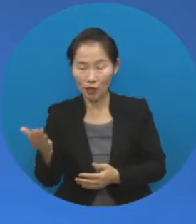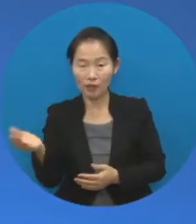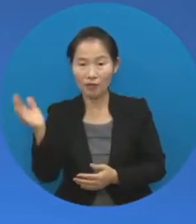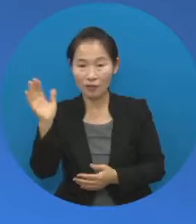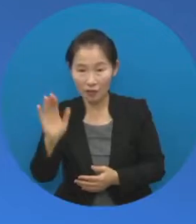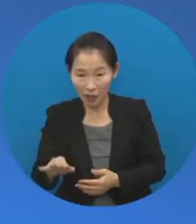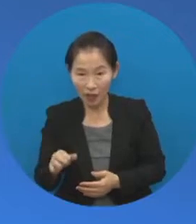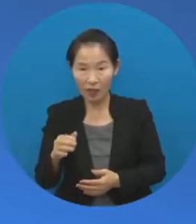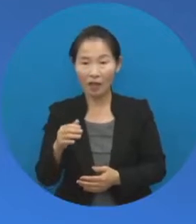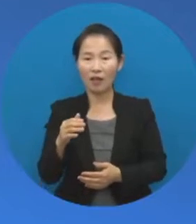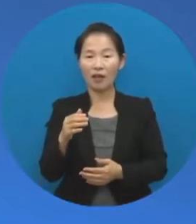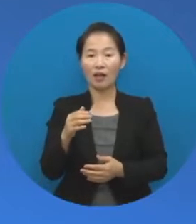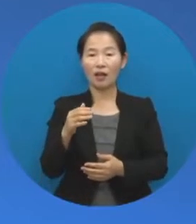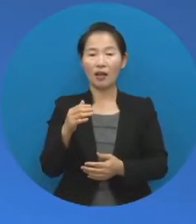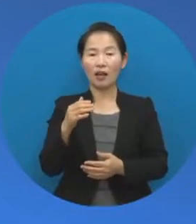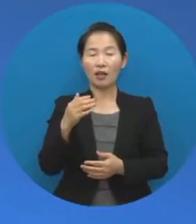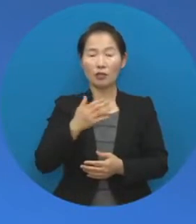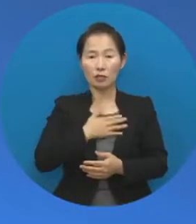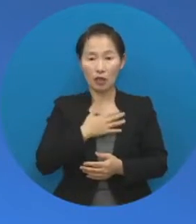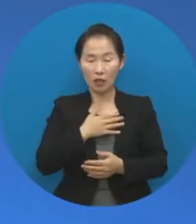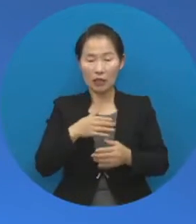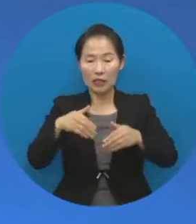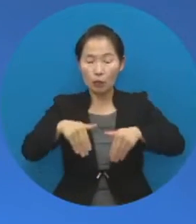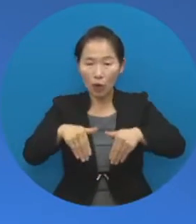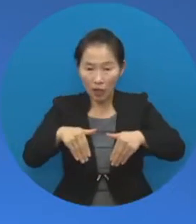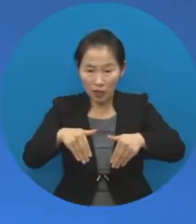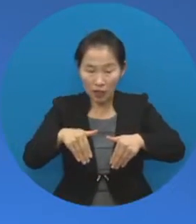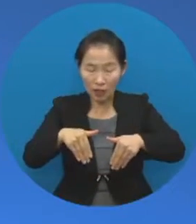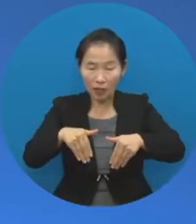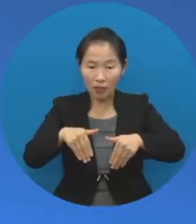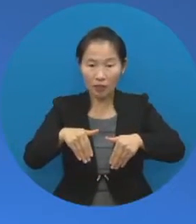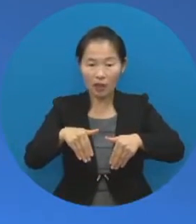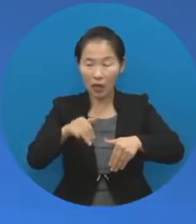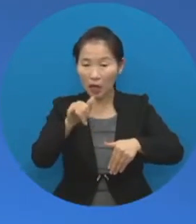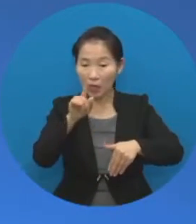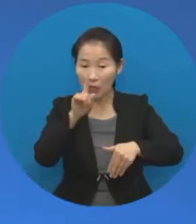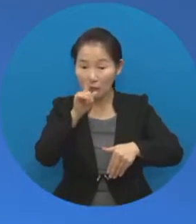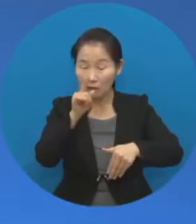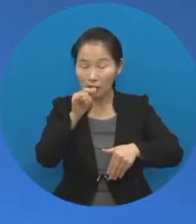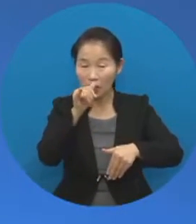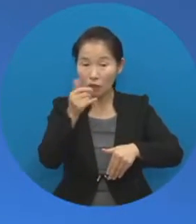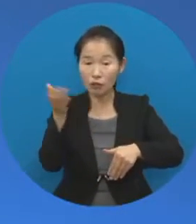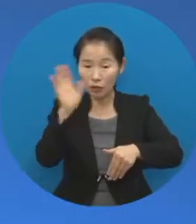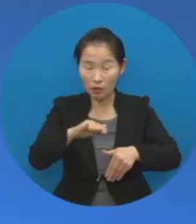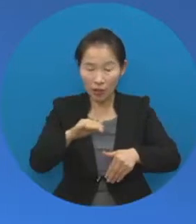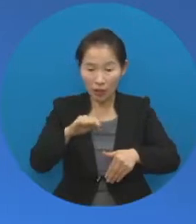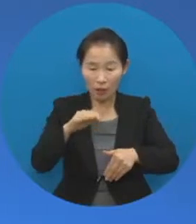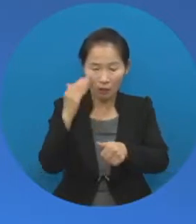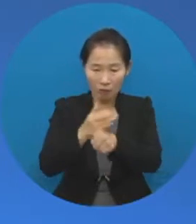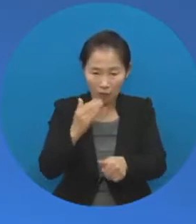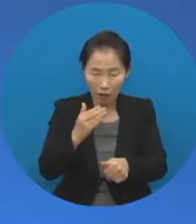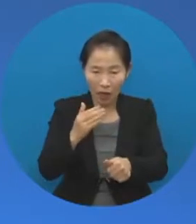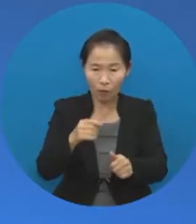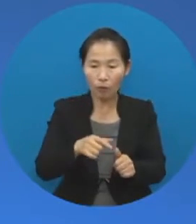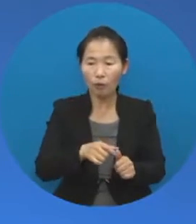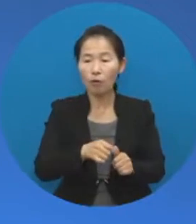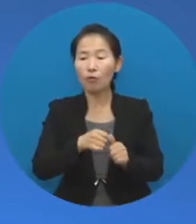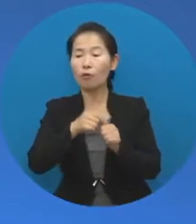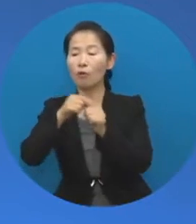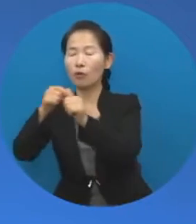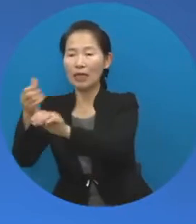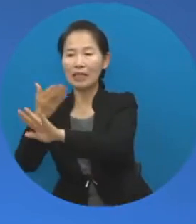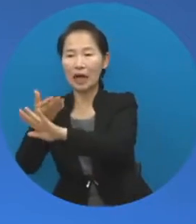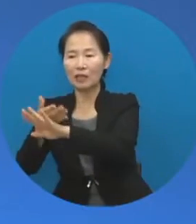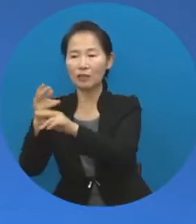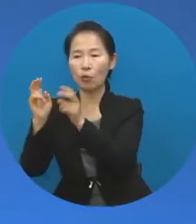밑에 직원을 갑자기 퇴사를 시키더니 건설사로 보낸 거예요. 그래서 걔가 건설사로 들어가더니 우리 회사에